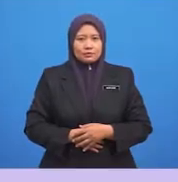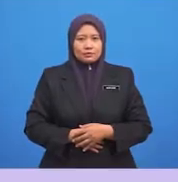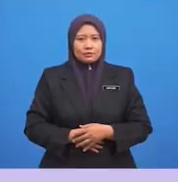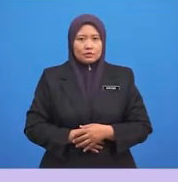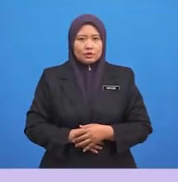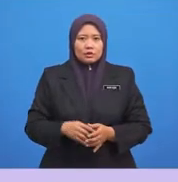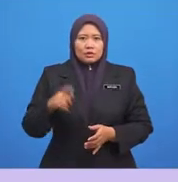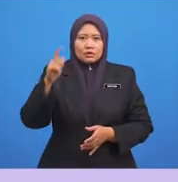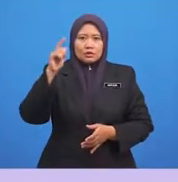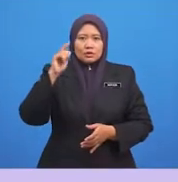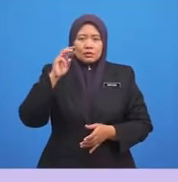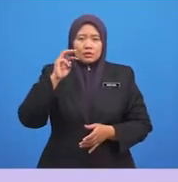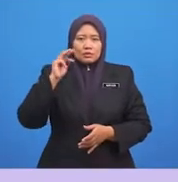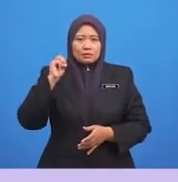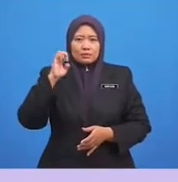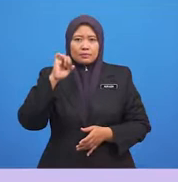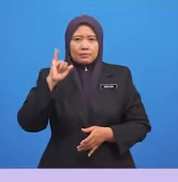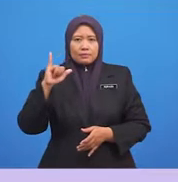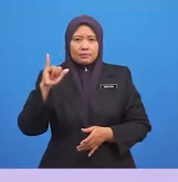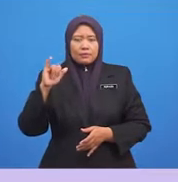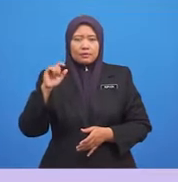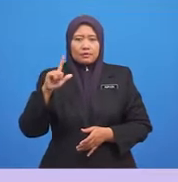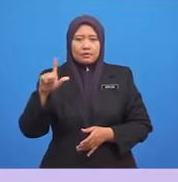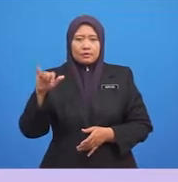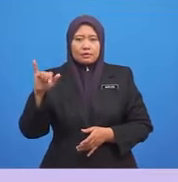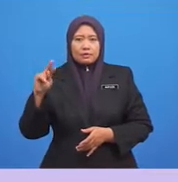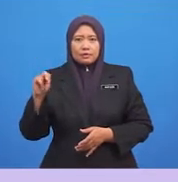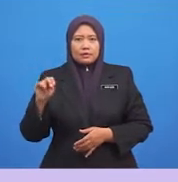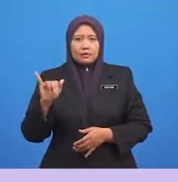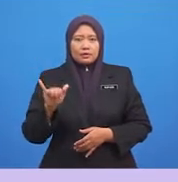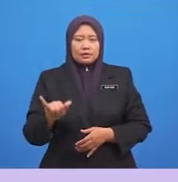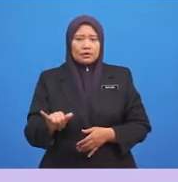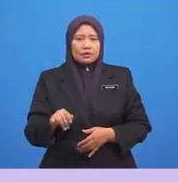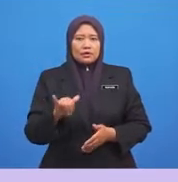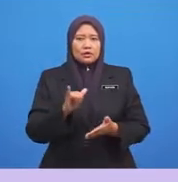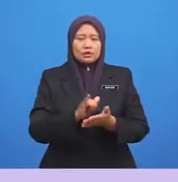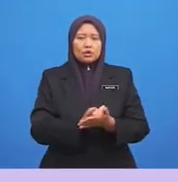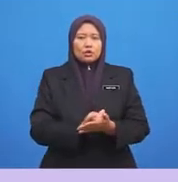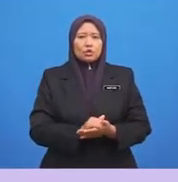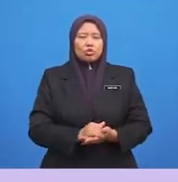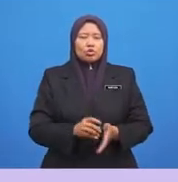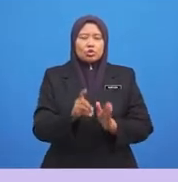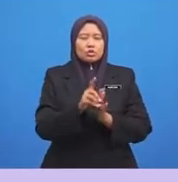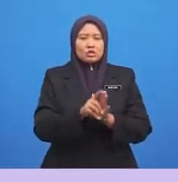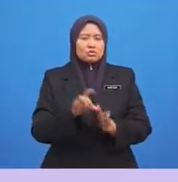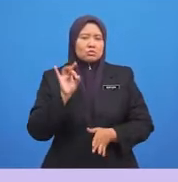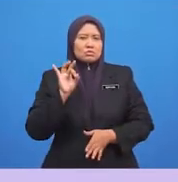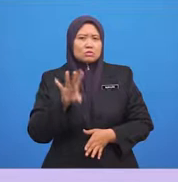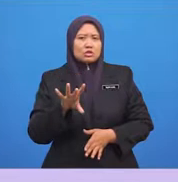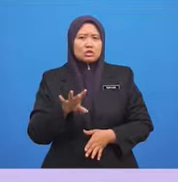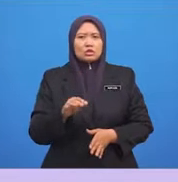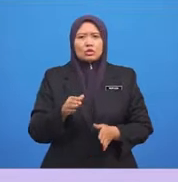Tan Miling yang apa? Apa perangai Tan Miling ni? Ya, dibenci